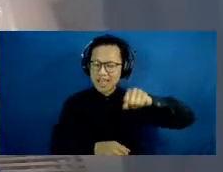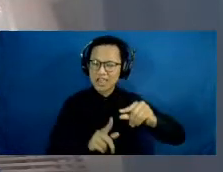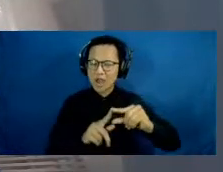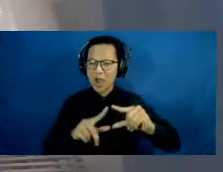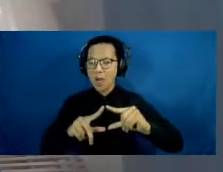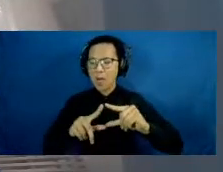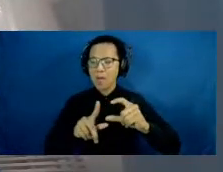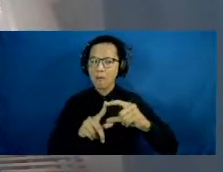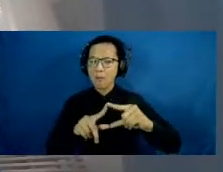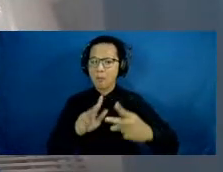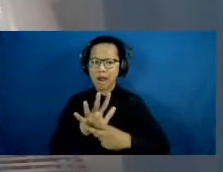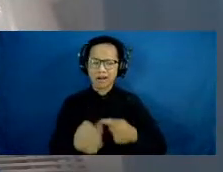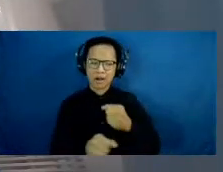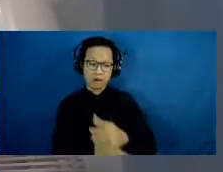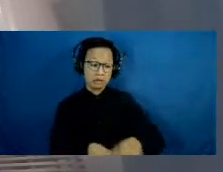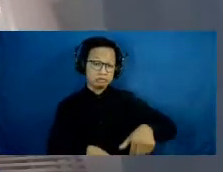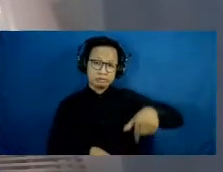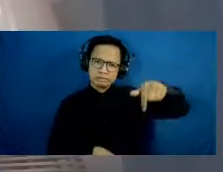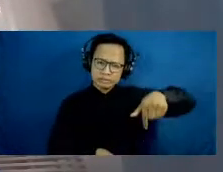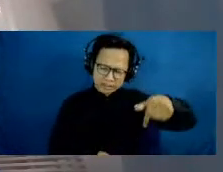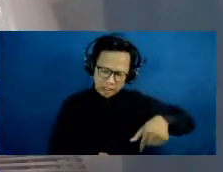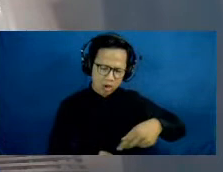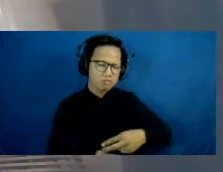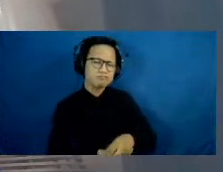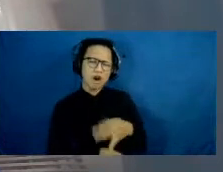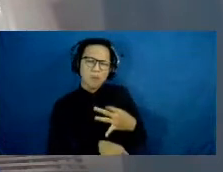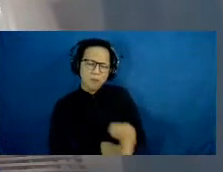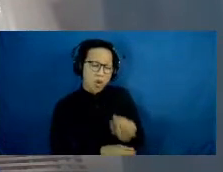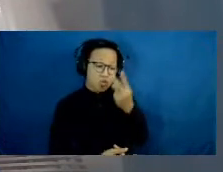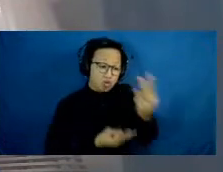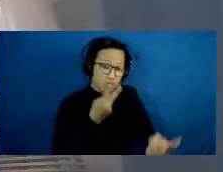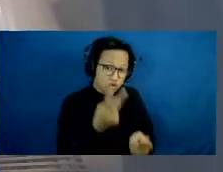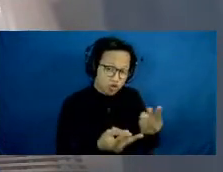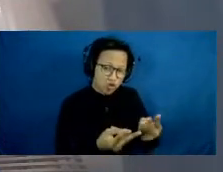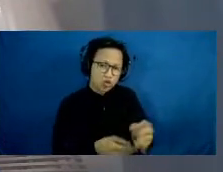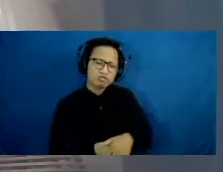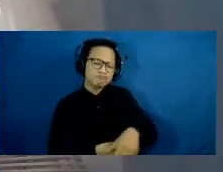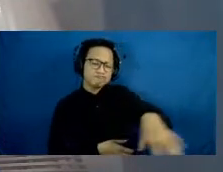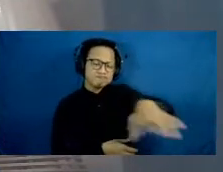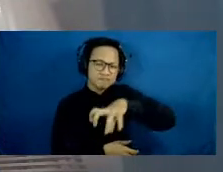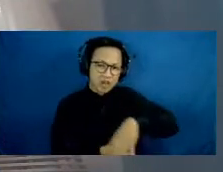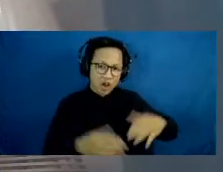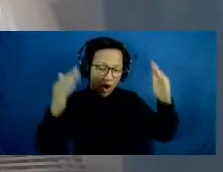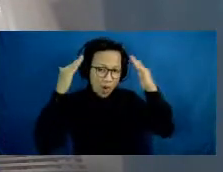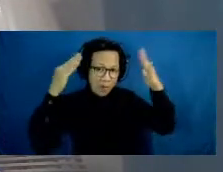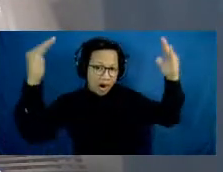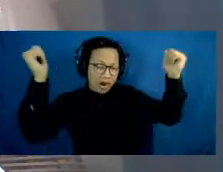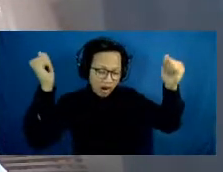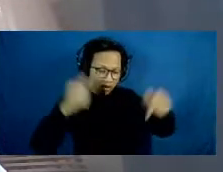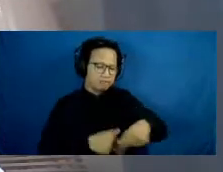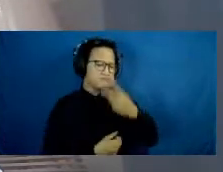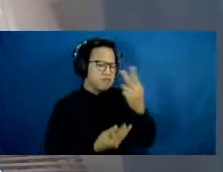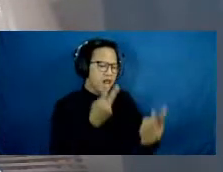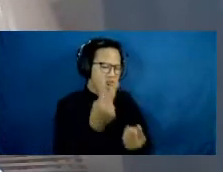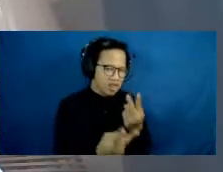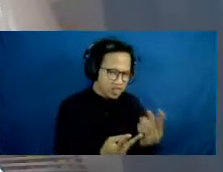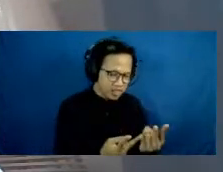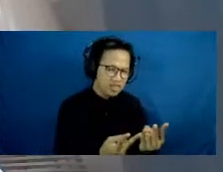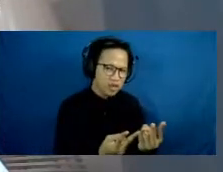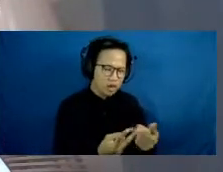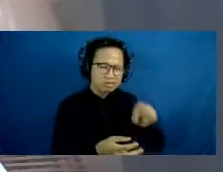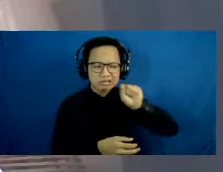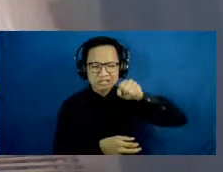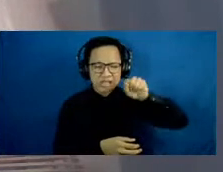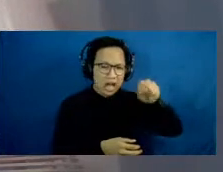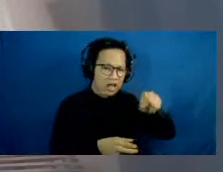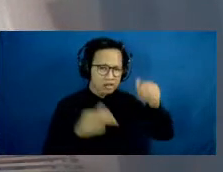lagi survei ke Padang untuk langsung mengecek atau apa namanya survei lah, studi banding kepada